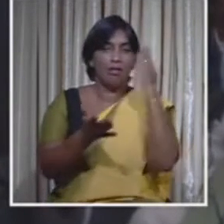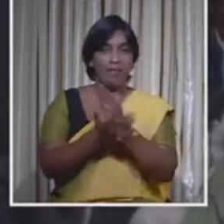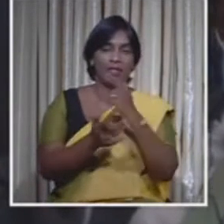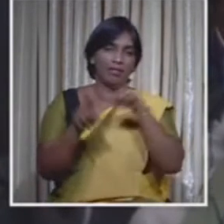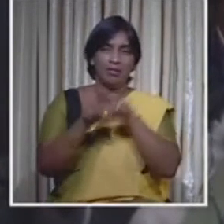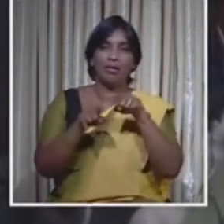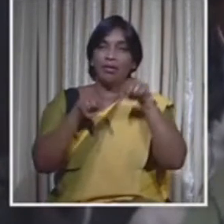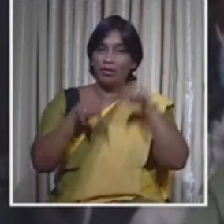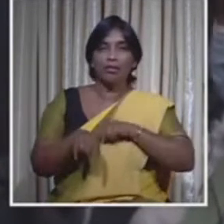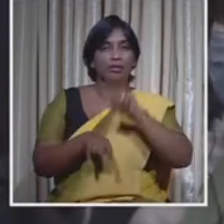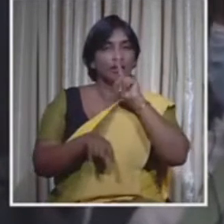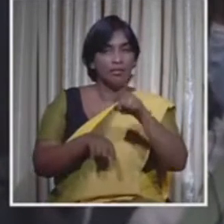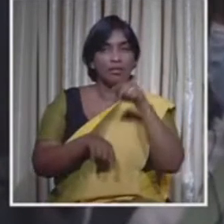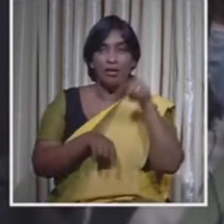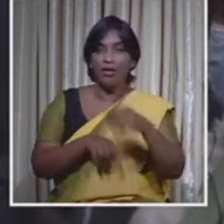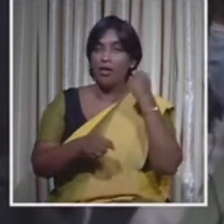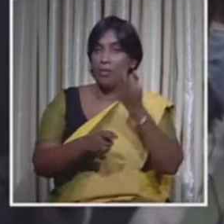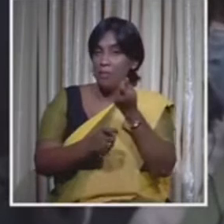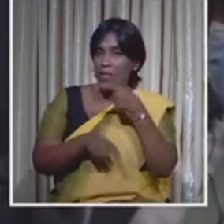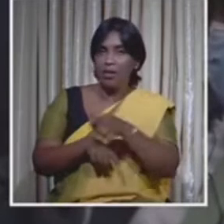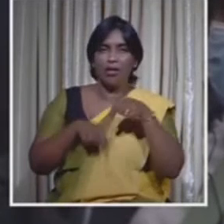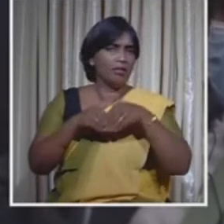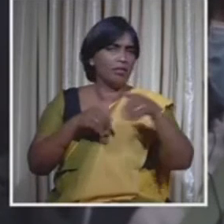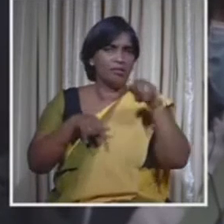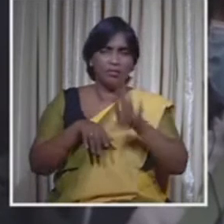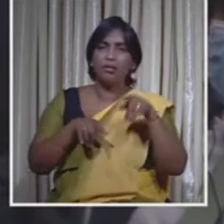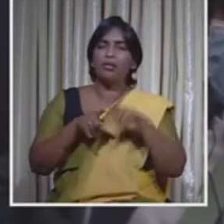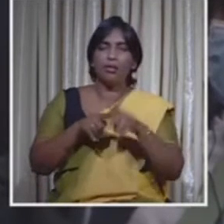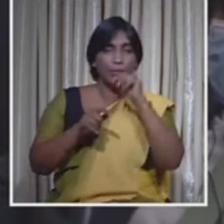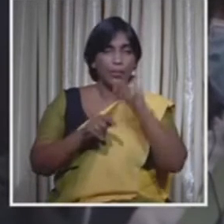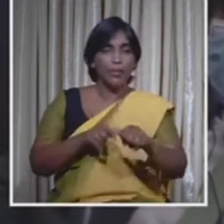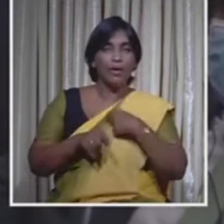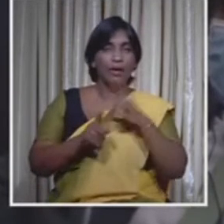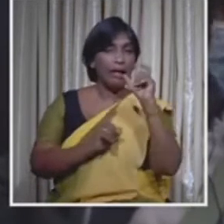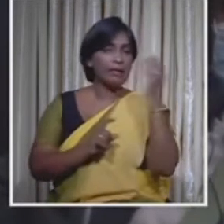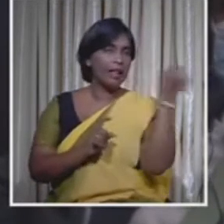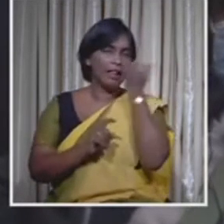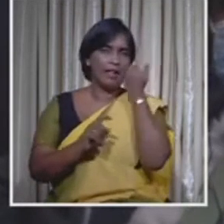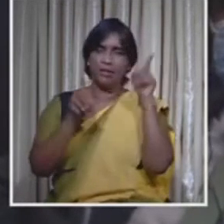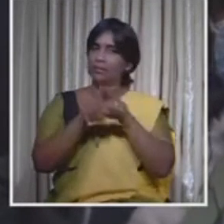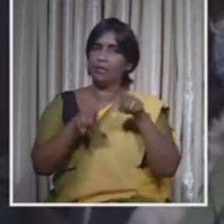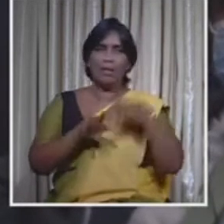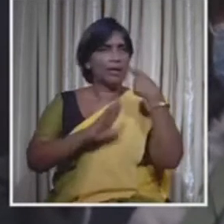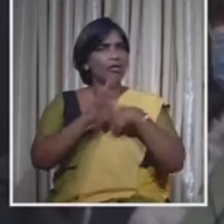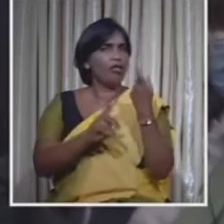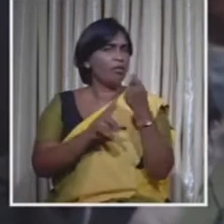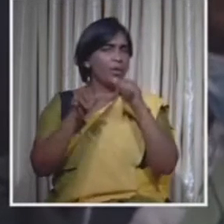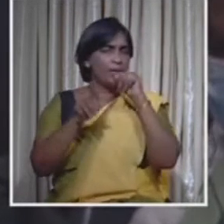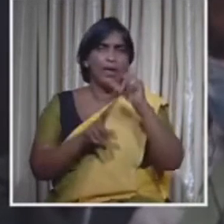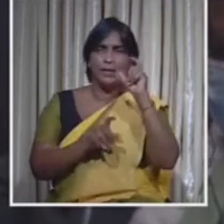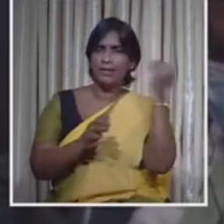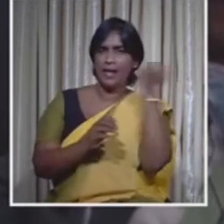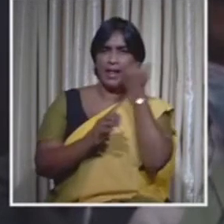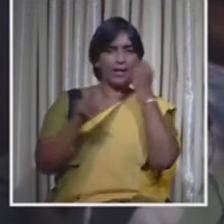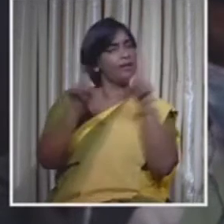හදනවා හැබැයි මම කියනවා මේ ආර්ථිකය දැන් තියෙන්නේ හරියට පිළිකා ලෙඩෙක් වගේ මේ රටේ ආර්ථිකය හරියට පිළිකා